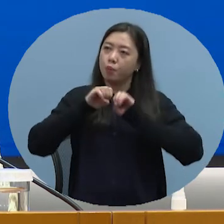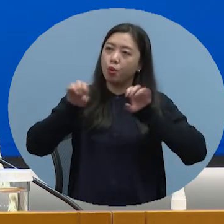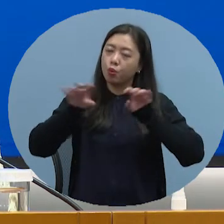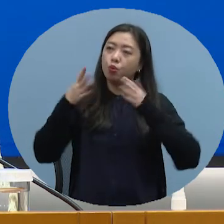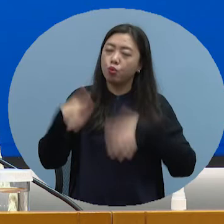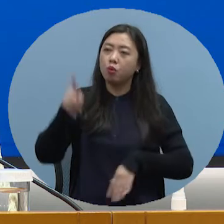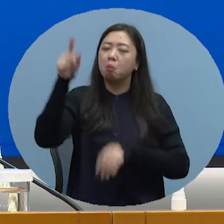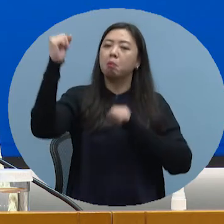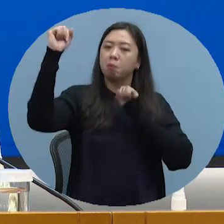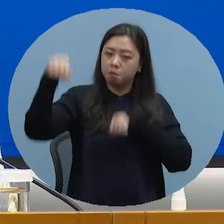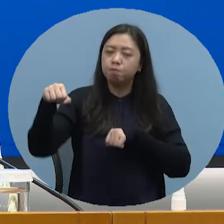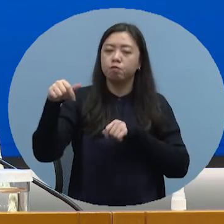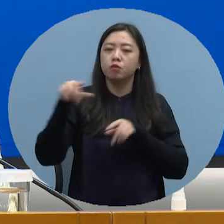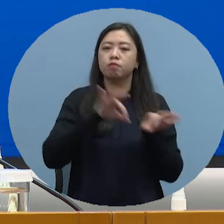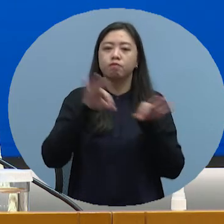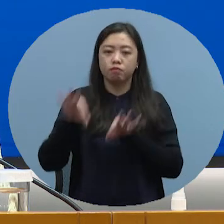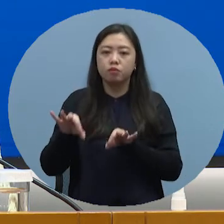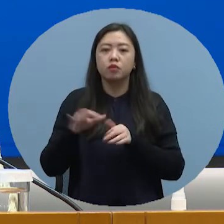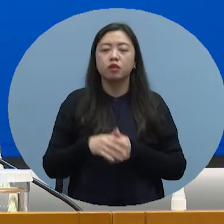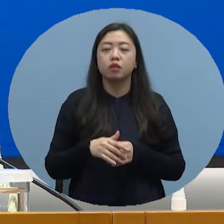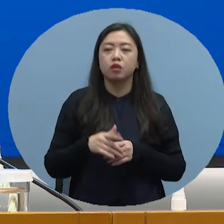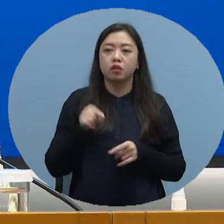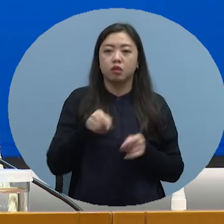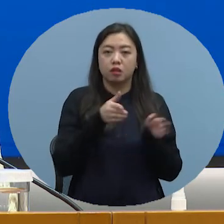係贊成押後，咁啊，所以同樣